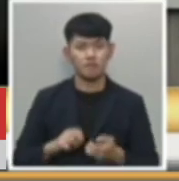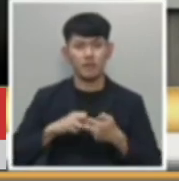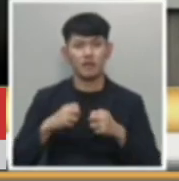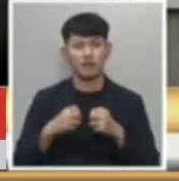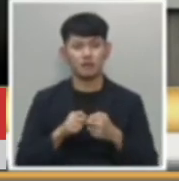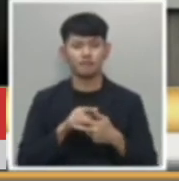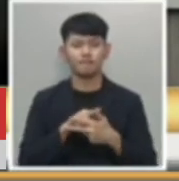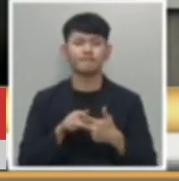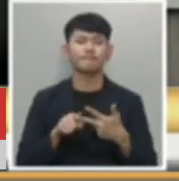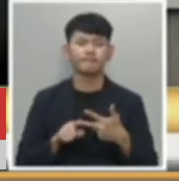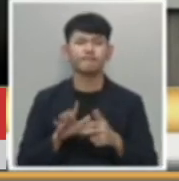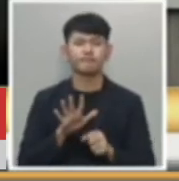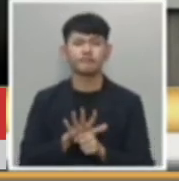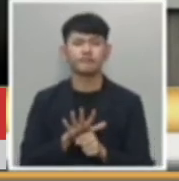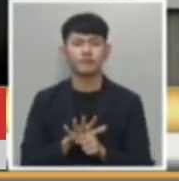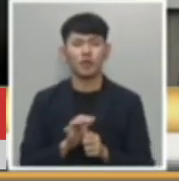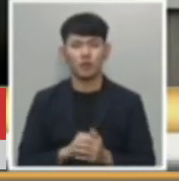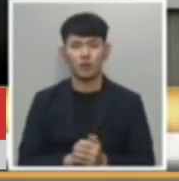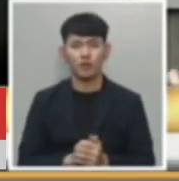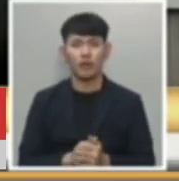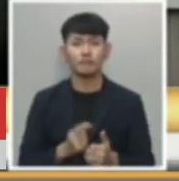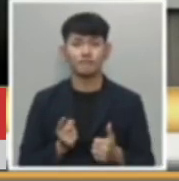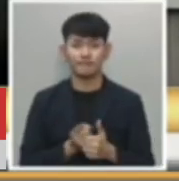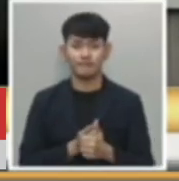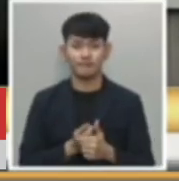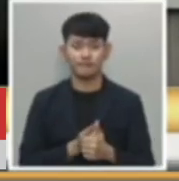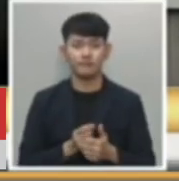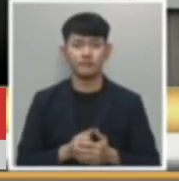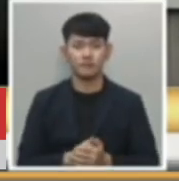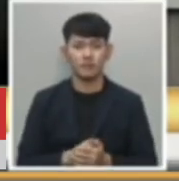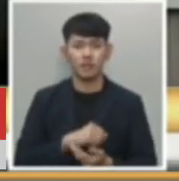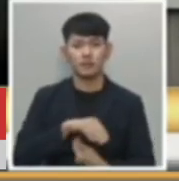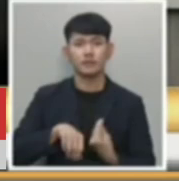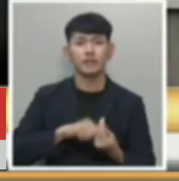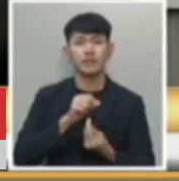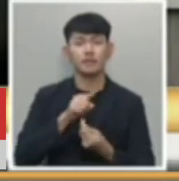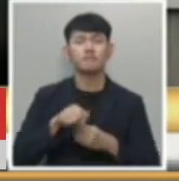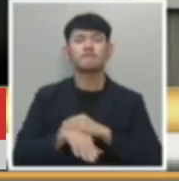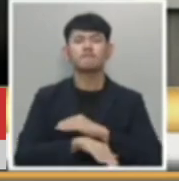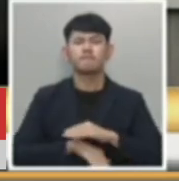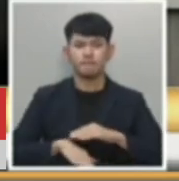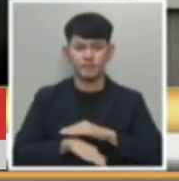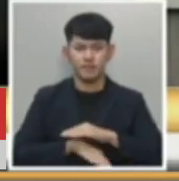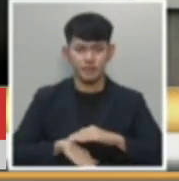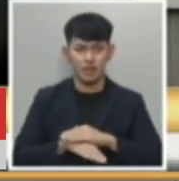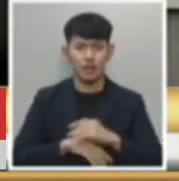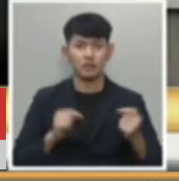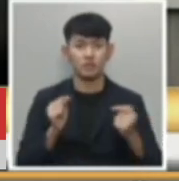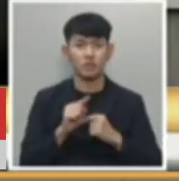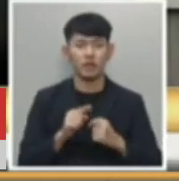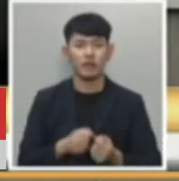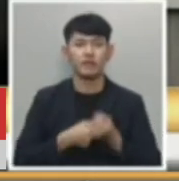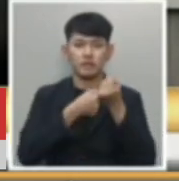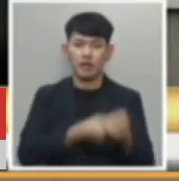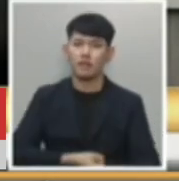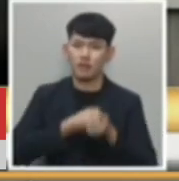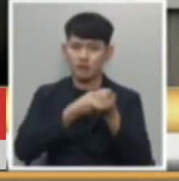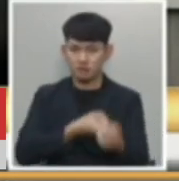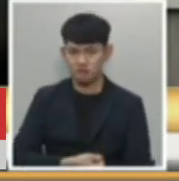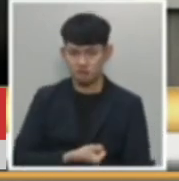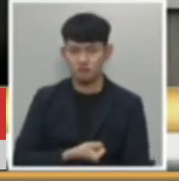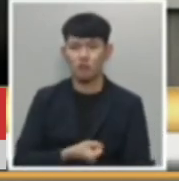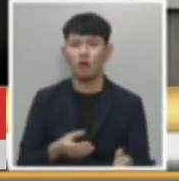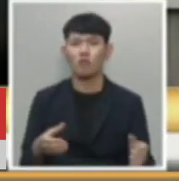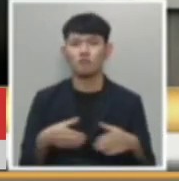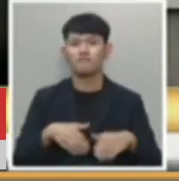เองคือ1เราต้องแก้เศรษฐกิจพื้นฐานคือเศรษฐกิจภาคเกษตรของพี่น้อง